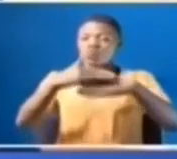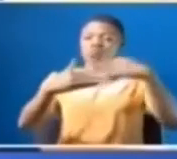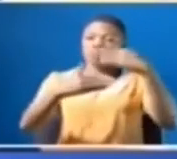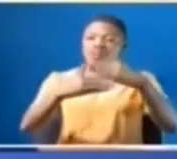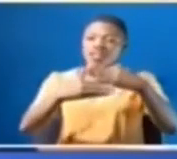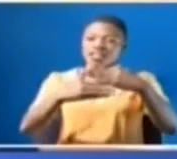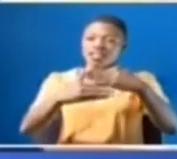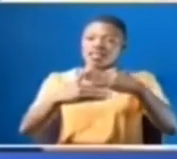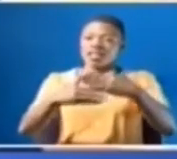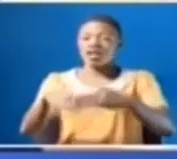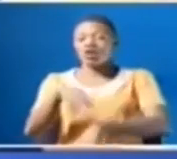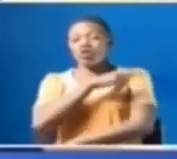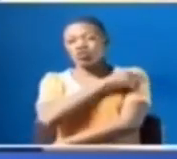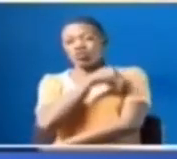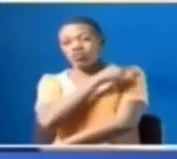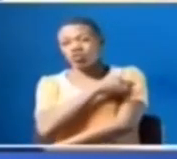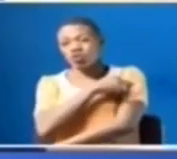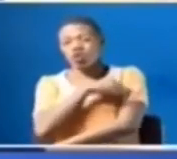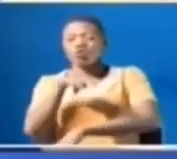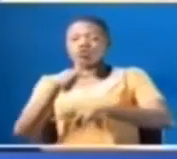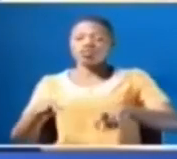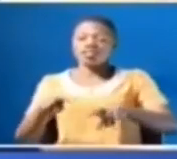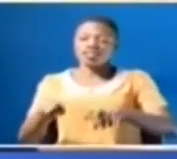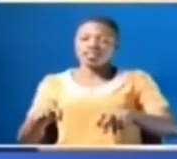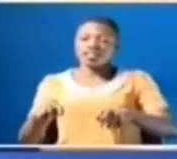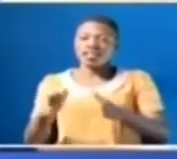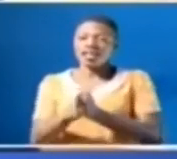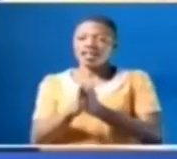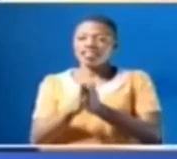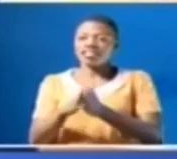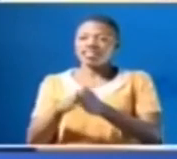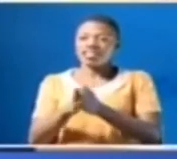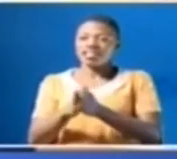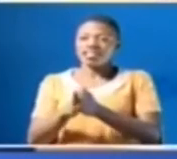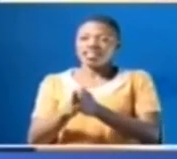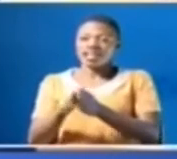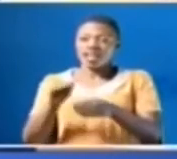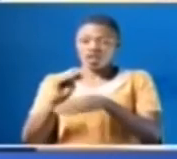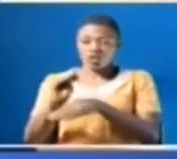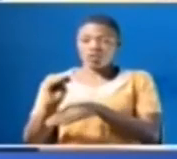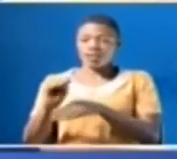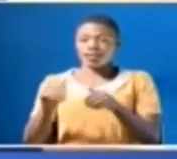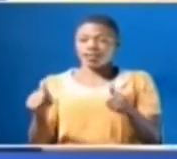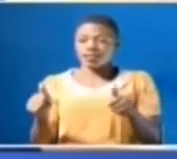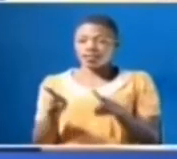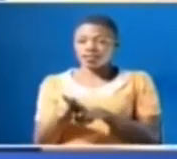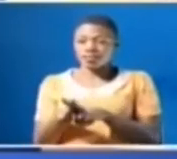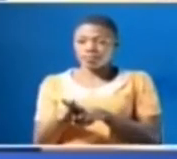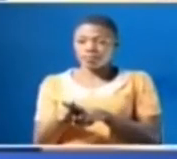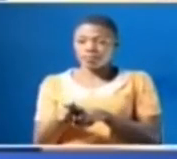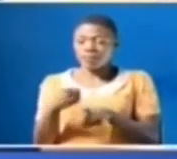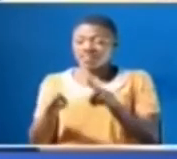hospitali ya kufanya utafiti, kuwasomesha na hata kutibu wale ambao ni wagonjwa. Serikali imekuja ikafanya